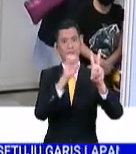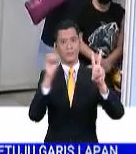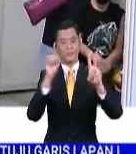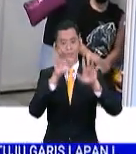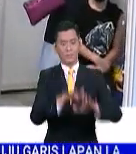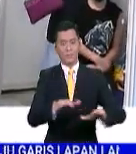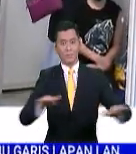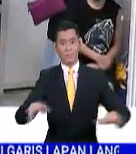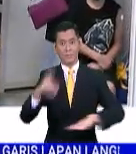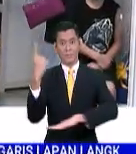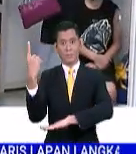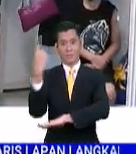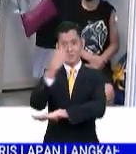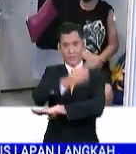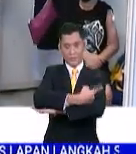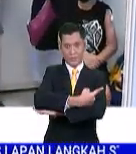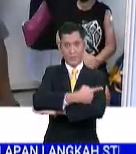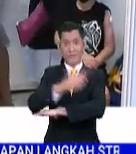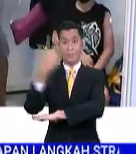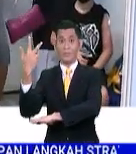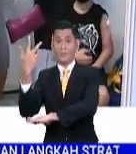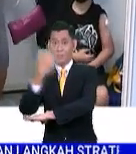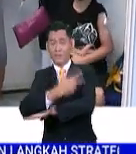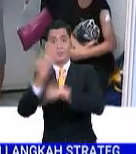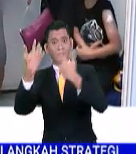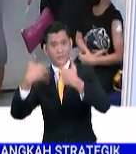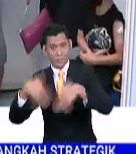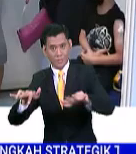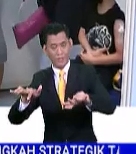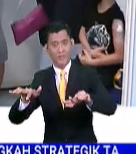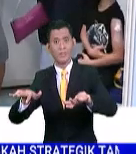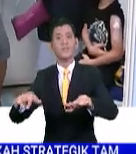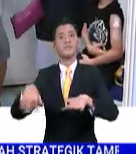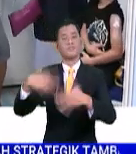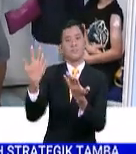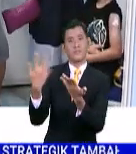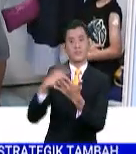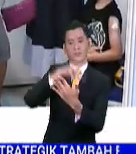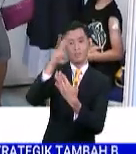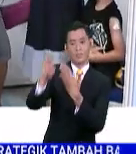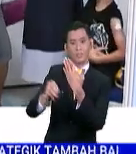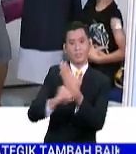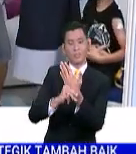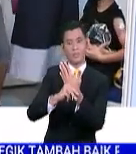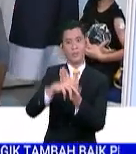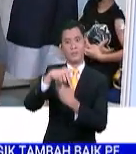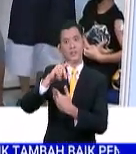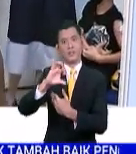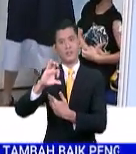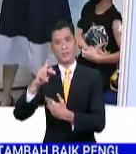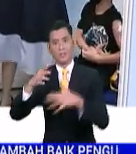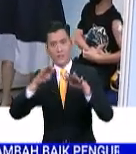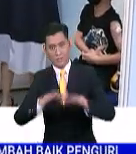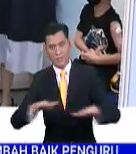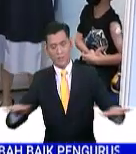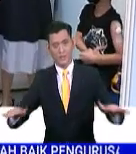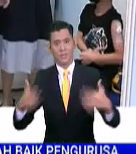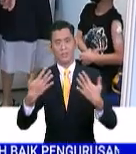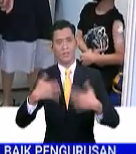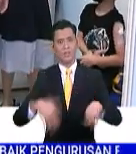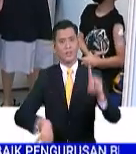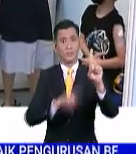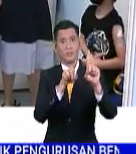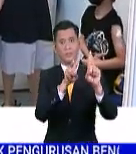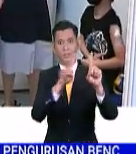kanak-kanak sehari. Masuk hari ketiga selepas PIC Kids dilancarkan, lebih 1,200 kanak-kanak telah